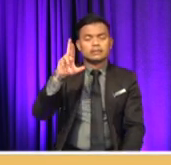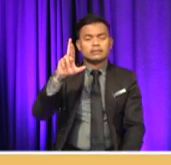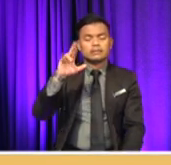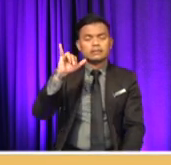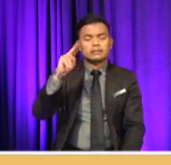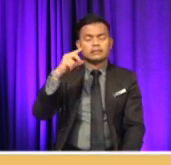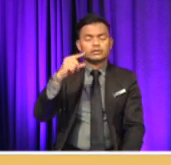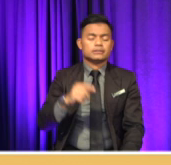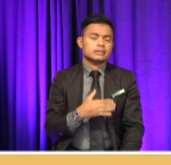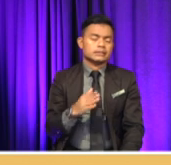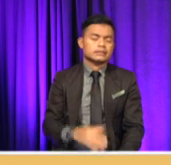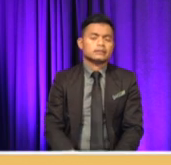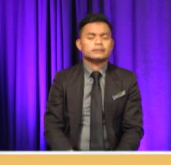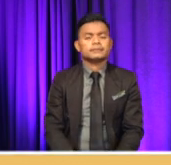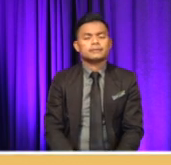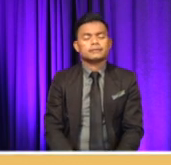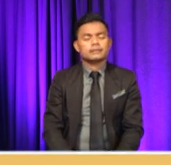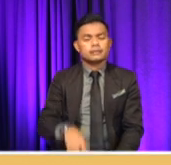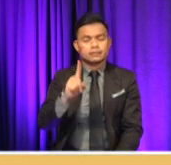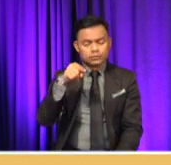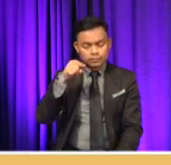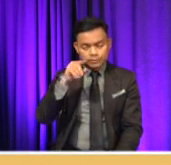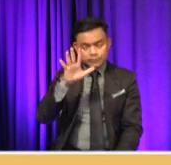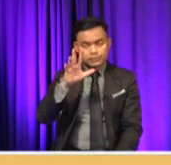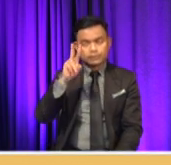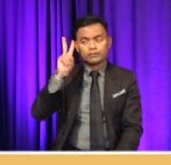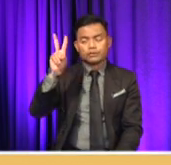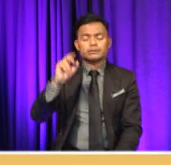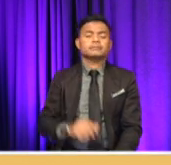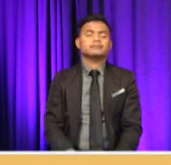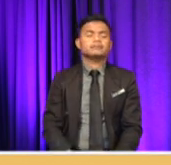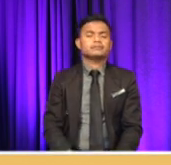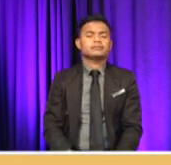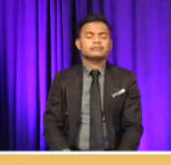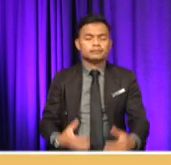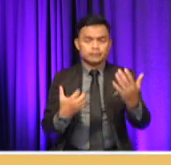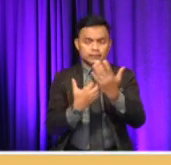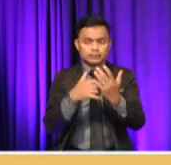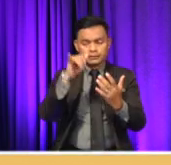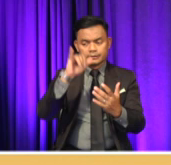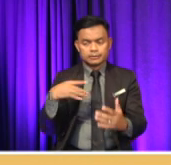terus sebanyak 1 poin 5 volt Jadi kalau baterai yang kita biasa gunakan